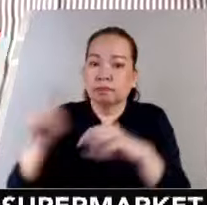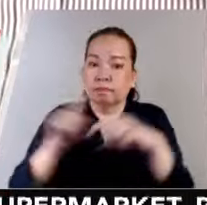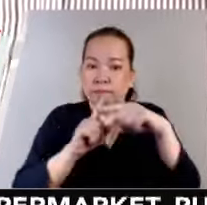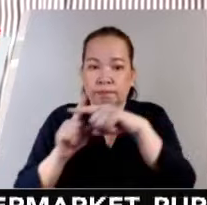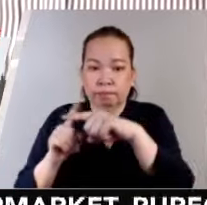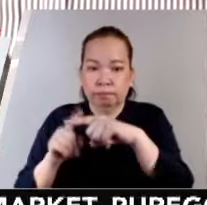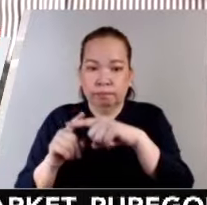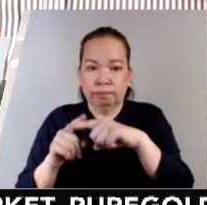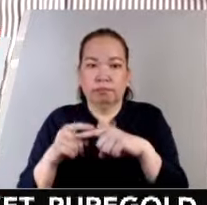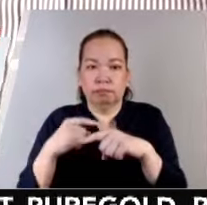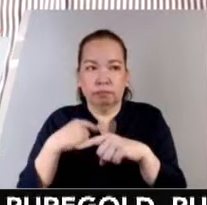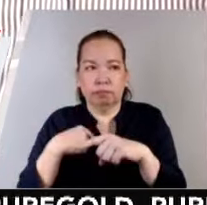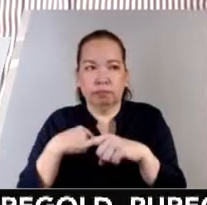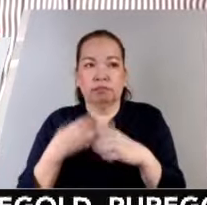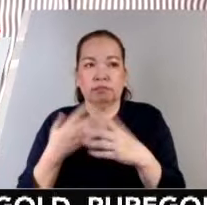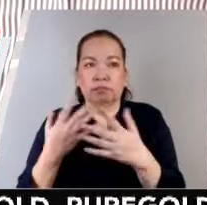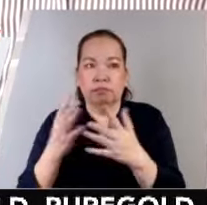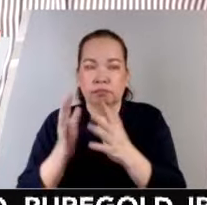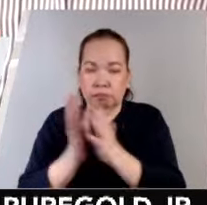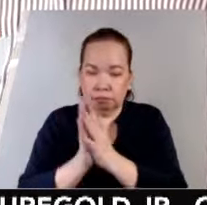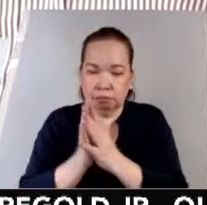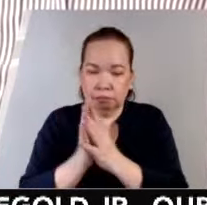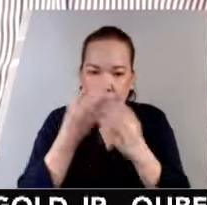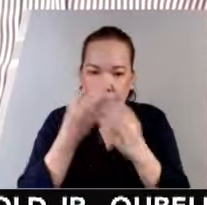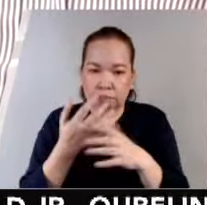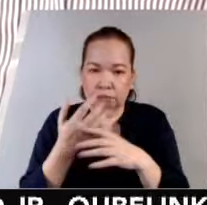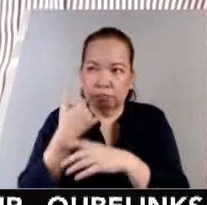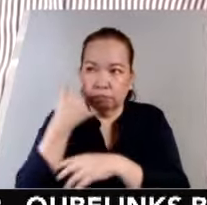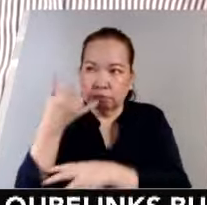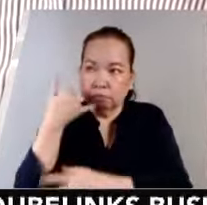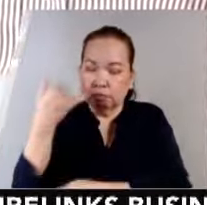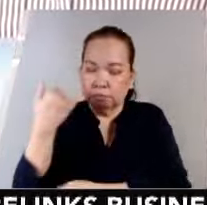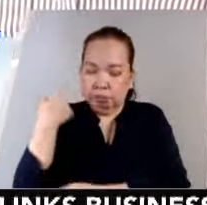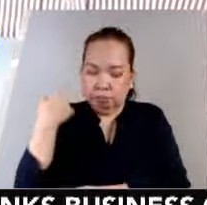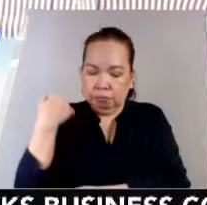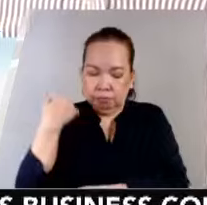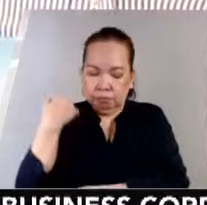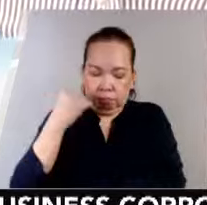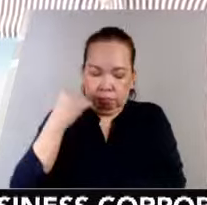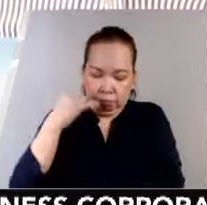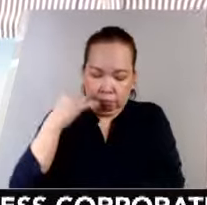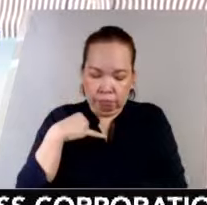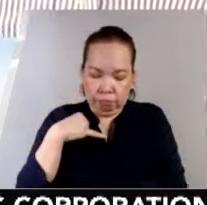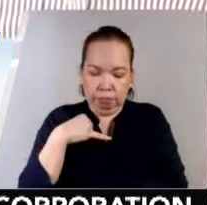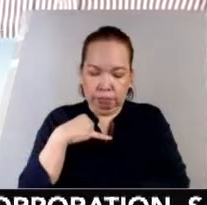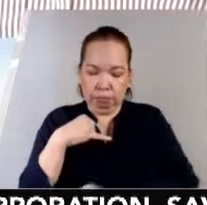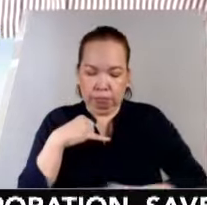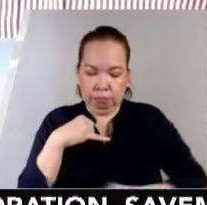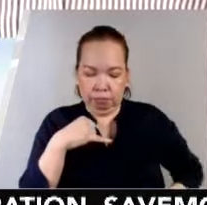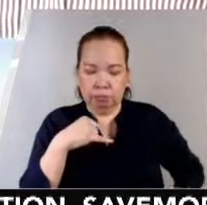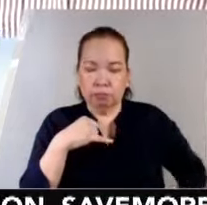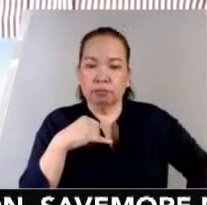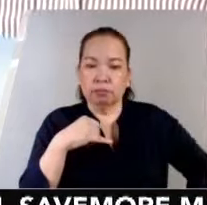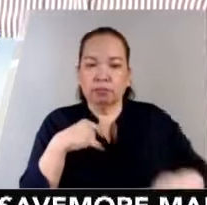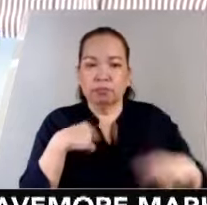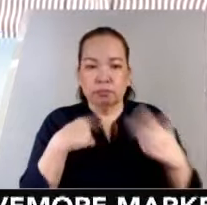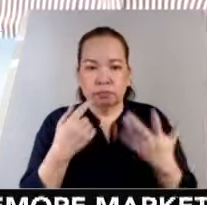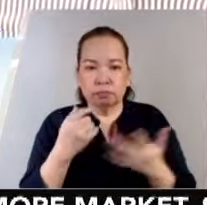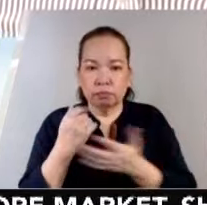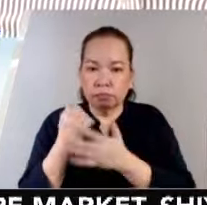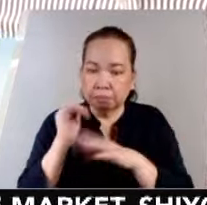yung nasa record. Kahapon hanggang ngayon, meron 13 na nagtatanong, nag-i-inquire.